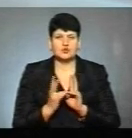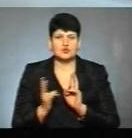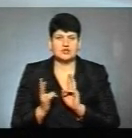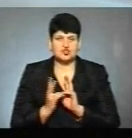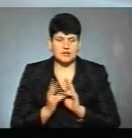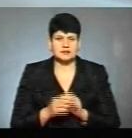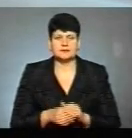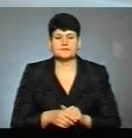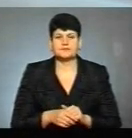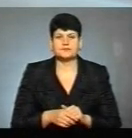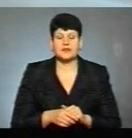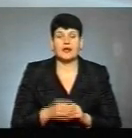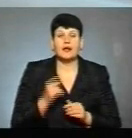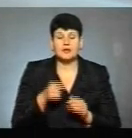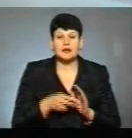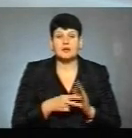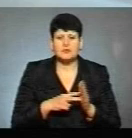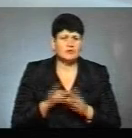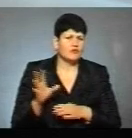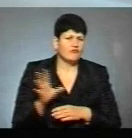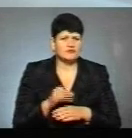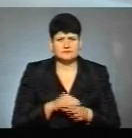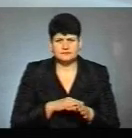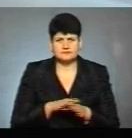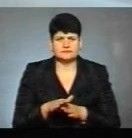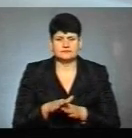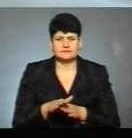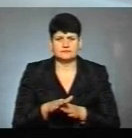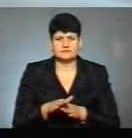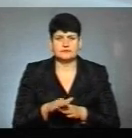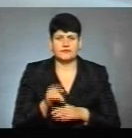зустрічалися. Так, як ми планували, все було зроблено.